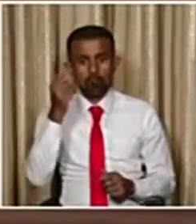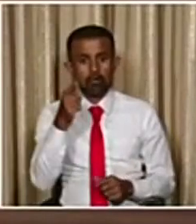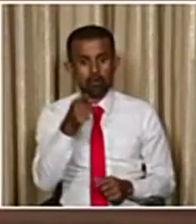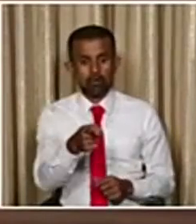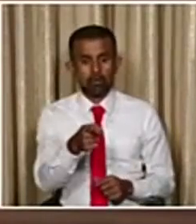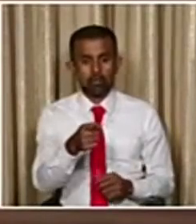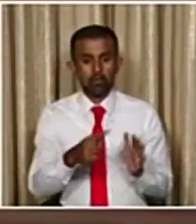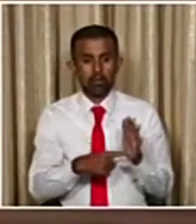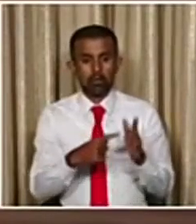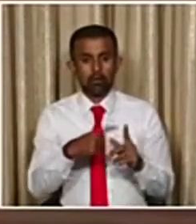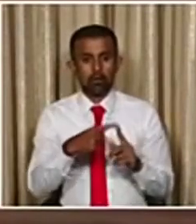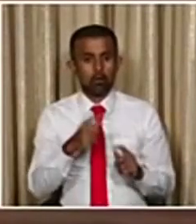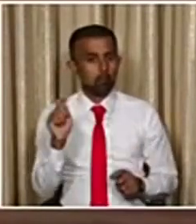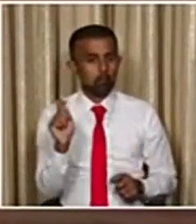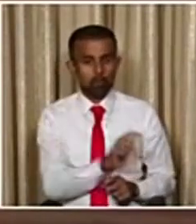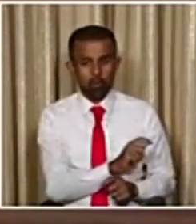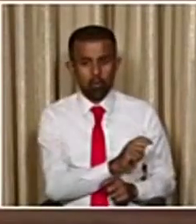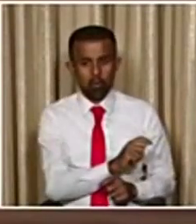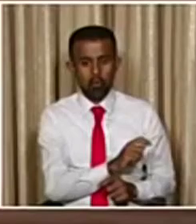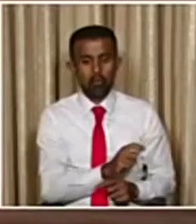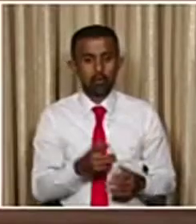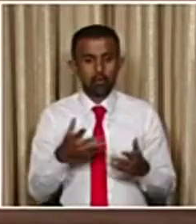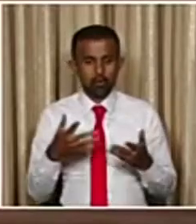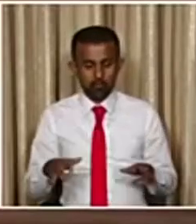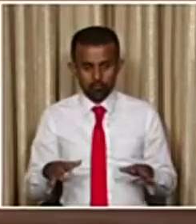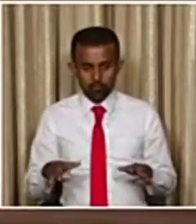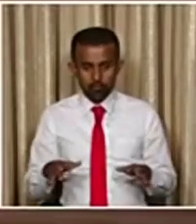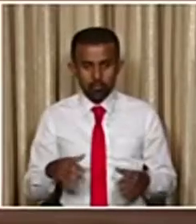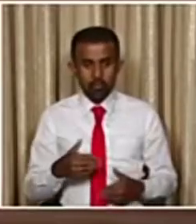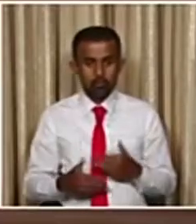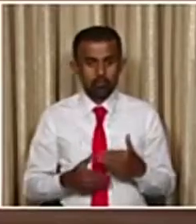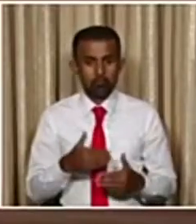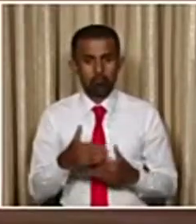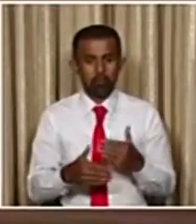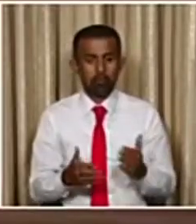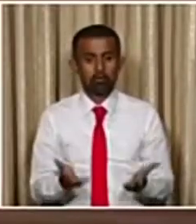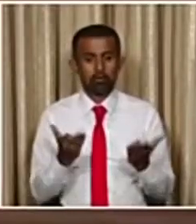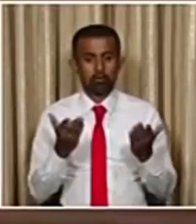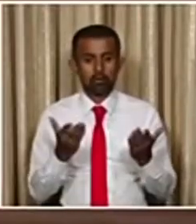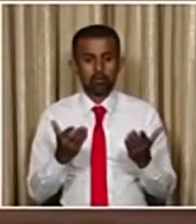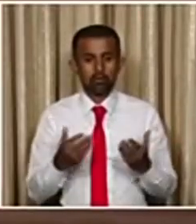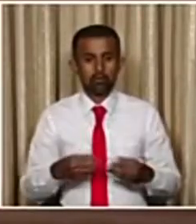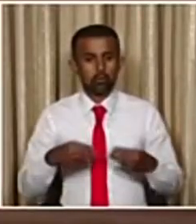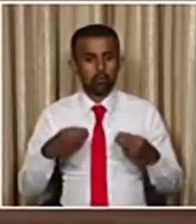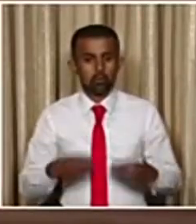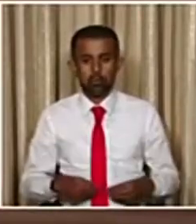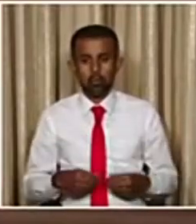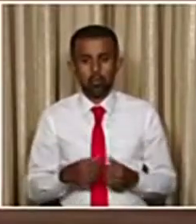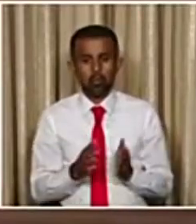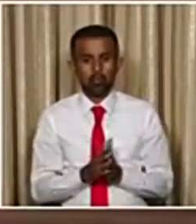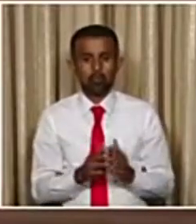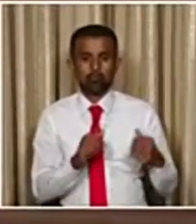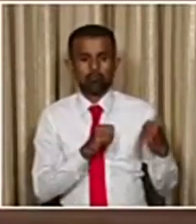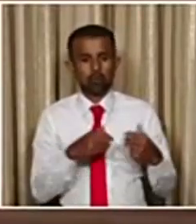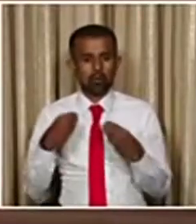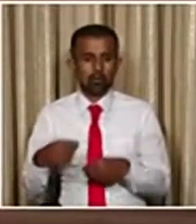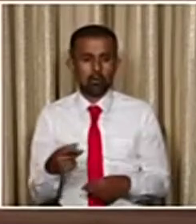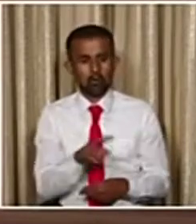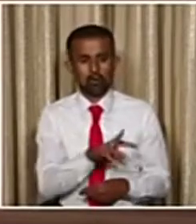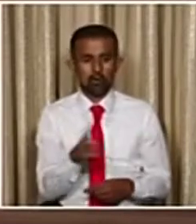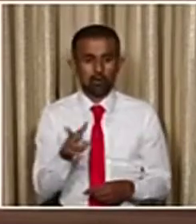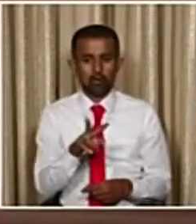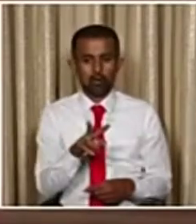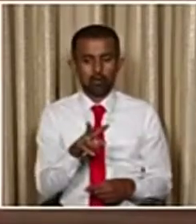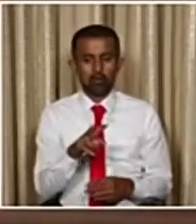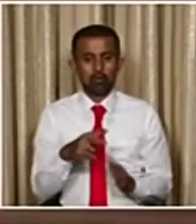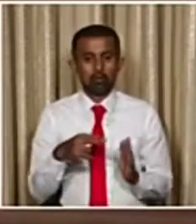දිනුමටත් අපි බදු අය කරනවා. ඒ බදු අය කරගෙන තමයි මේක අරගෙන යන්න දෙන්නේ. ඒ නිසා ඒකෙන් අවාසියක් හැමදේම ඉතින් වාසියක් සහ අවාසියක් තියෙනවා.